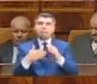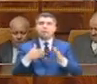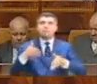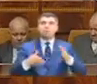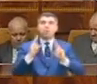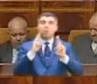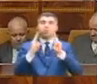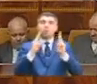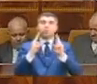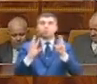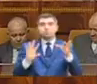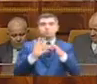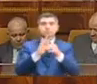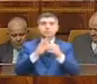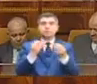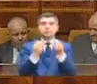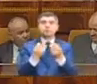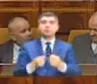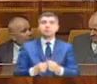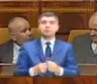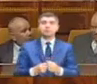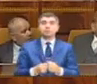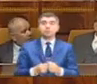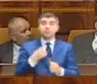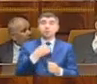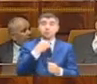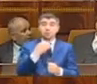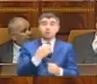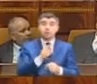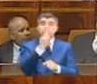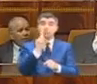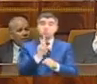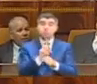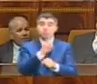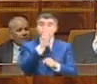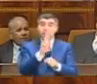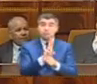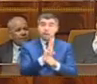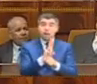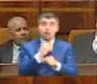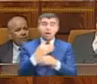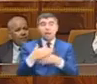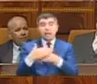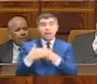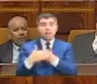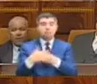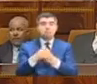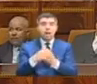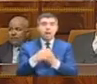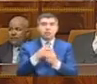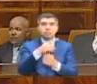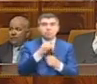سيار. هذا الطريق الذي يمر بتفوغات التي تعتبر منطقة سياحية بامتياز ولكن